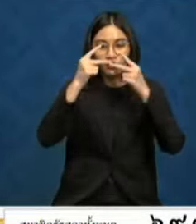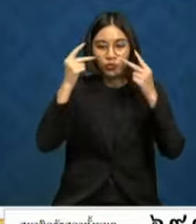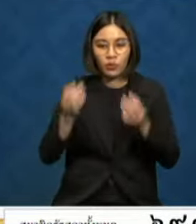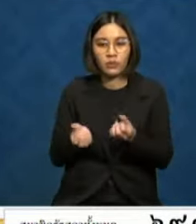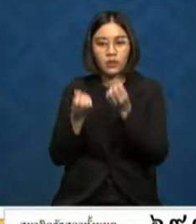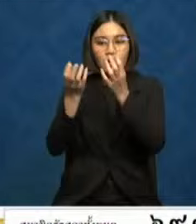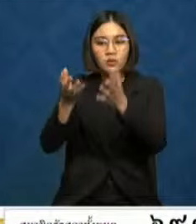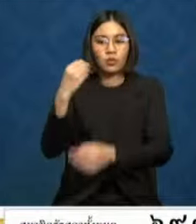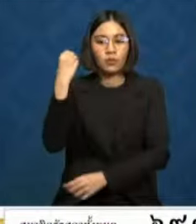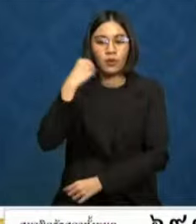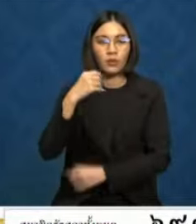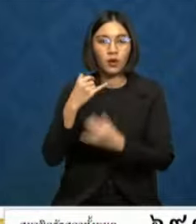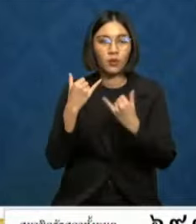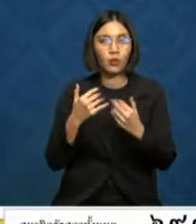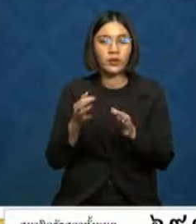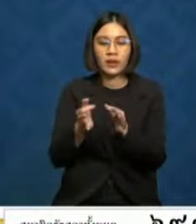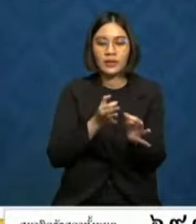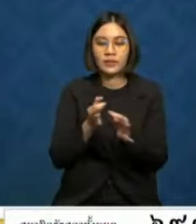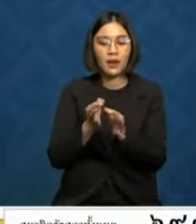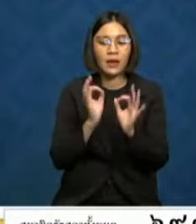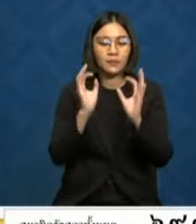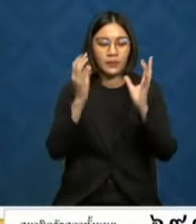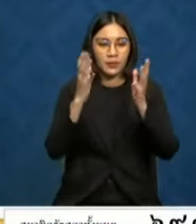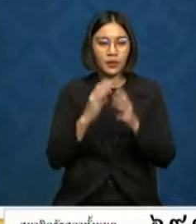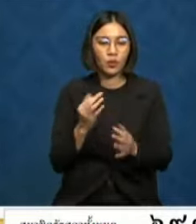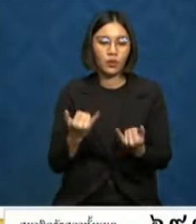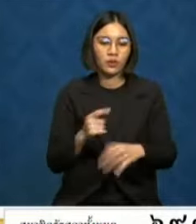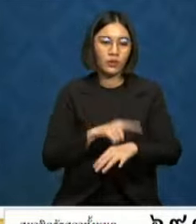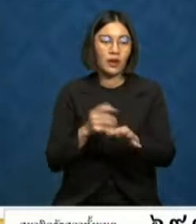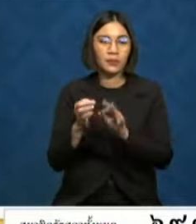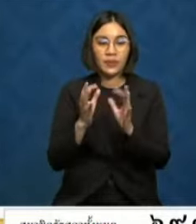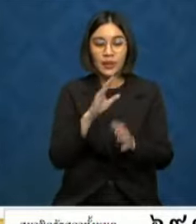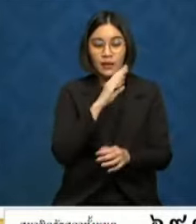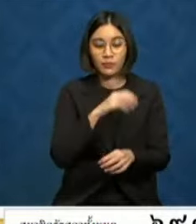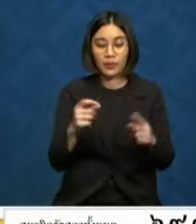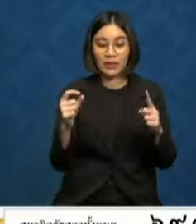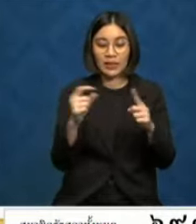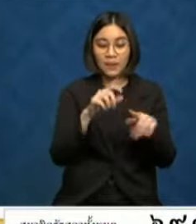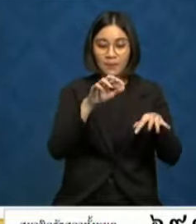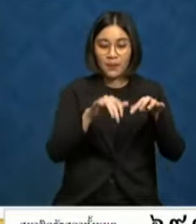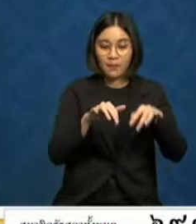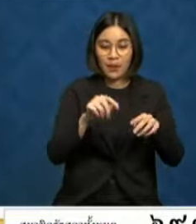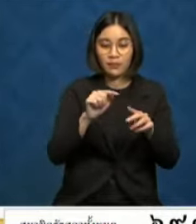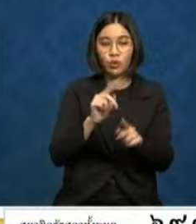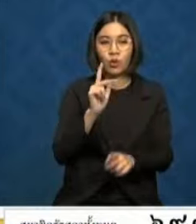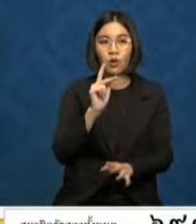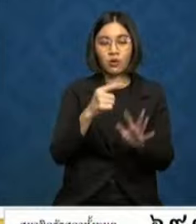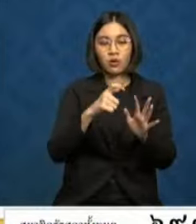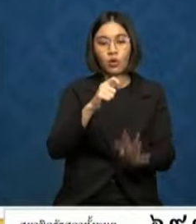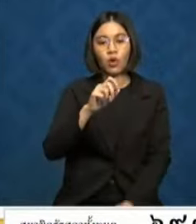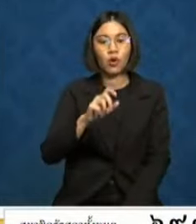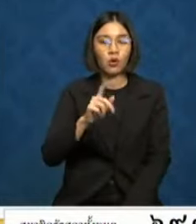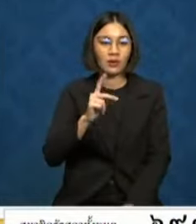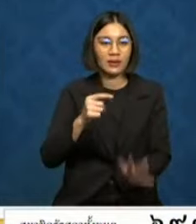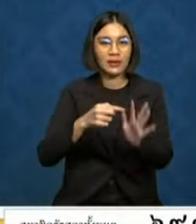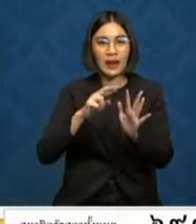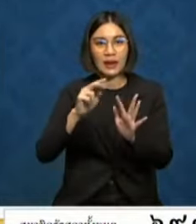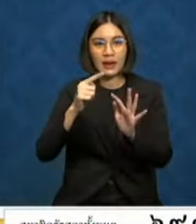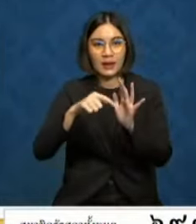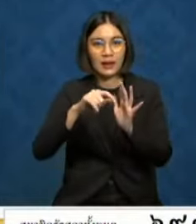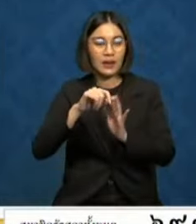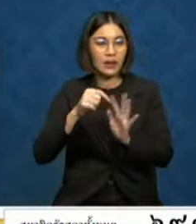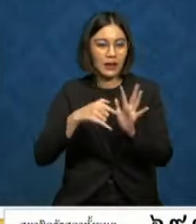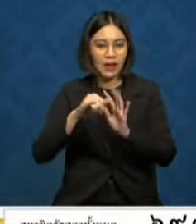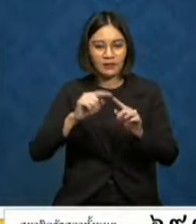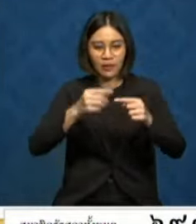างบ่อยวันนี้ไม่มีเวลาที่อธิบายมากแต่ถ้าหากว่าท่านเพียงเสิร์ชคำว่าการก่อการร้ายหรือผู้ร้ายข้ามแดนเข้าไปในเว็บไซต์ต่างๆจะเห็นว่